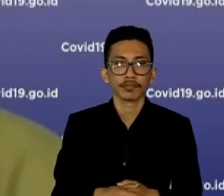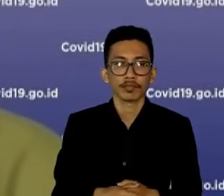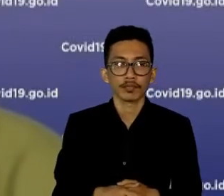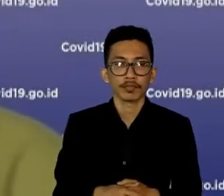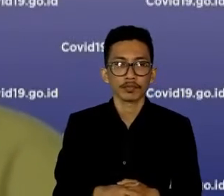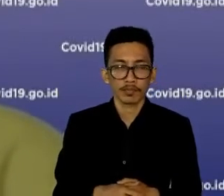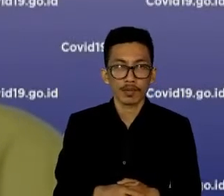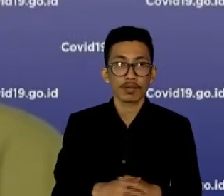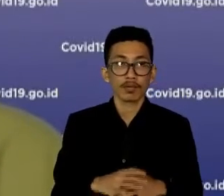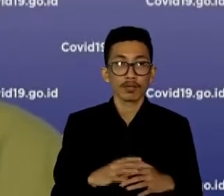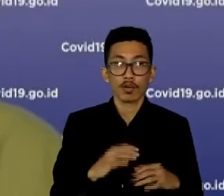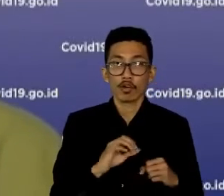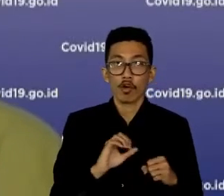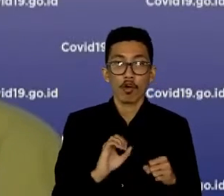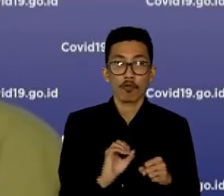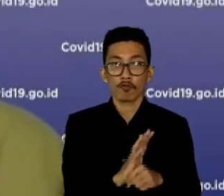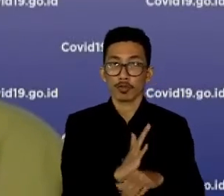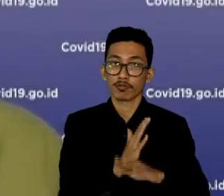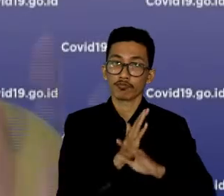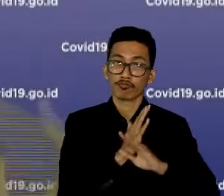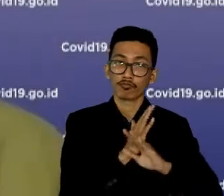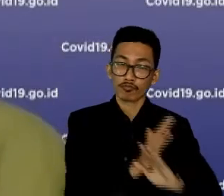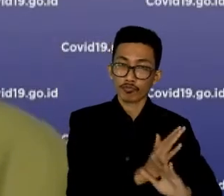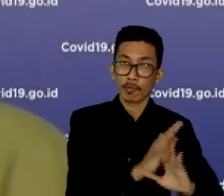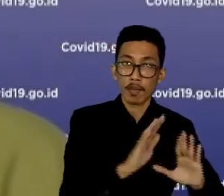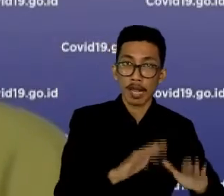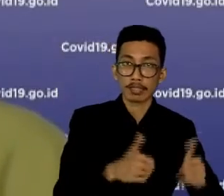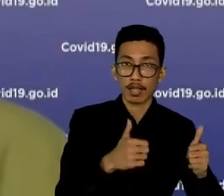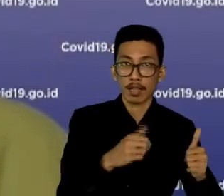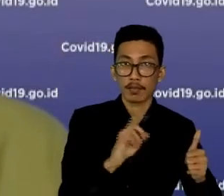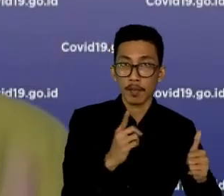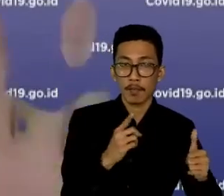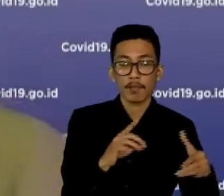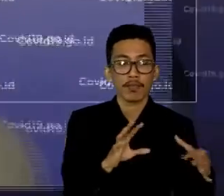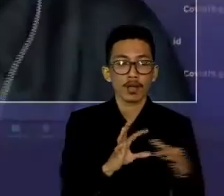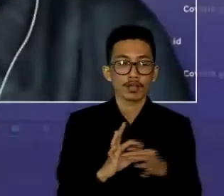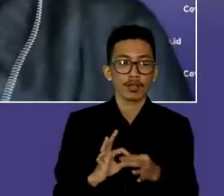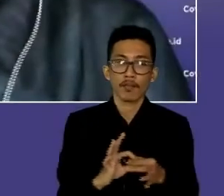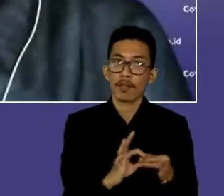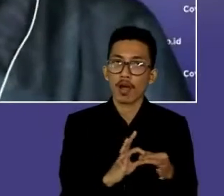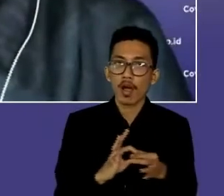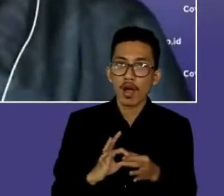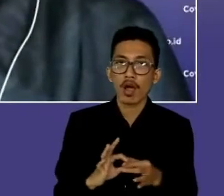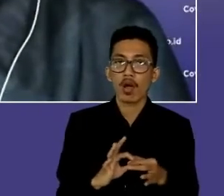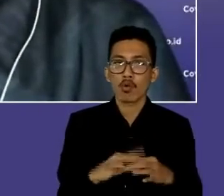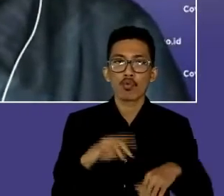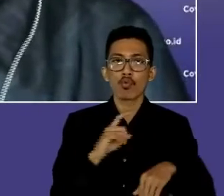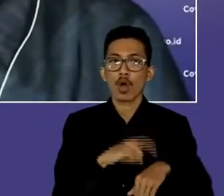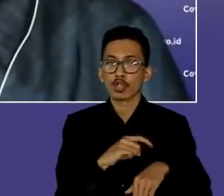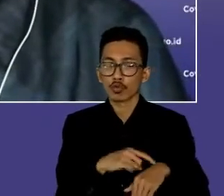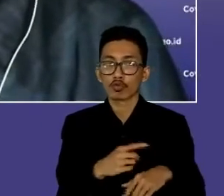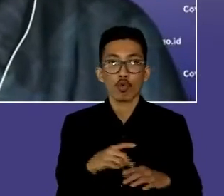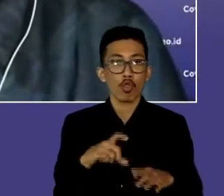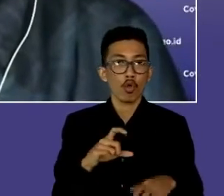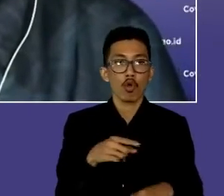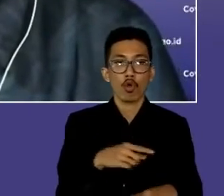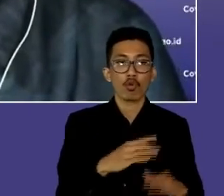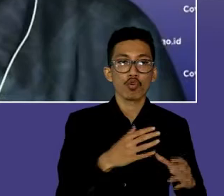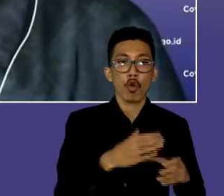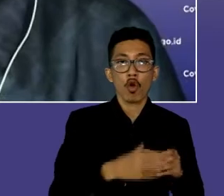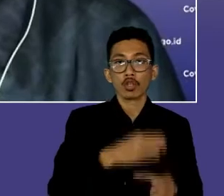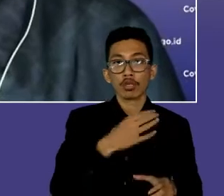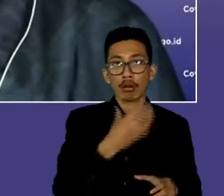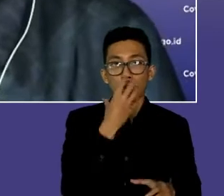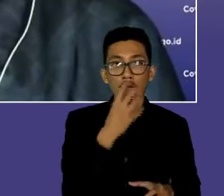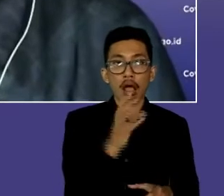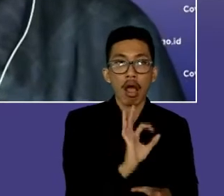melawan COVID kalau kemudian kita tidak bergandengan tangan. Tentunya semua buat Indonesia, tentunya buat kita juga. Waktu kita kemudian kekurangan oksigen, kekurangan rumah